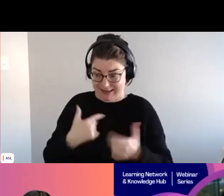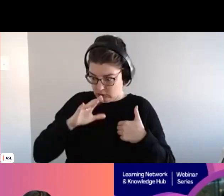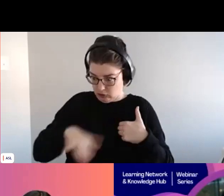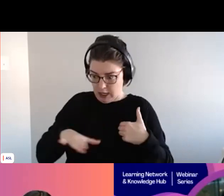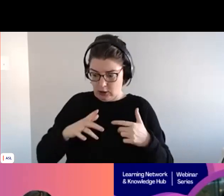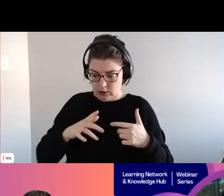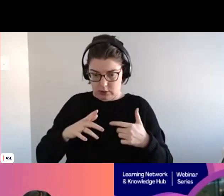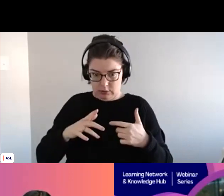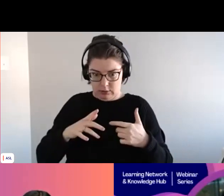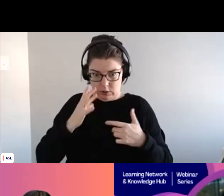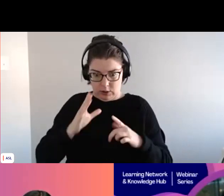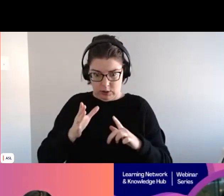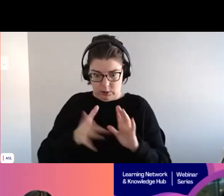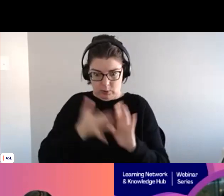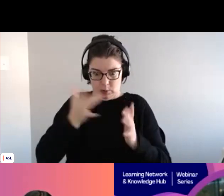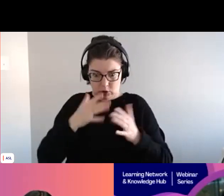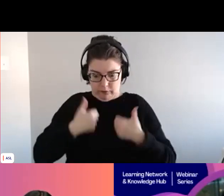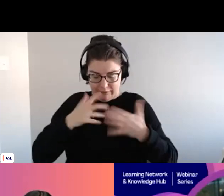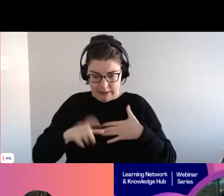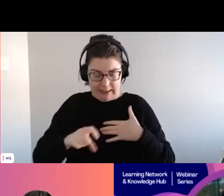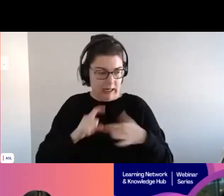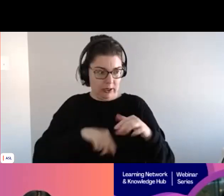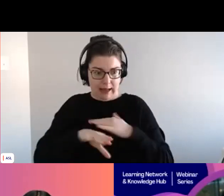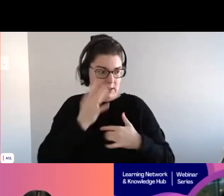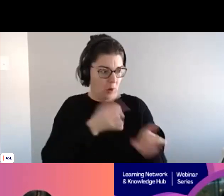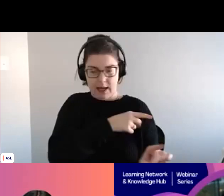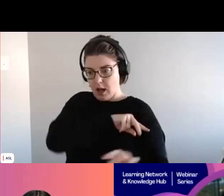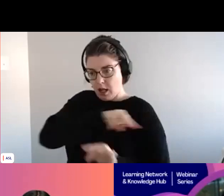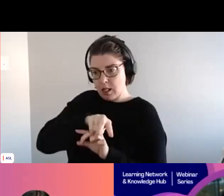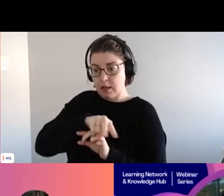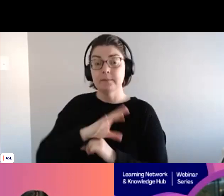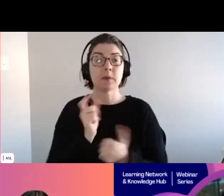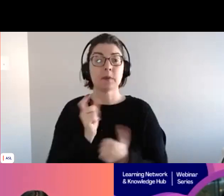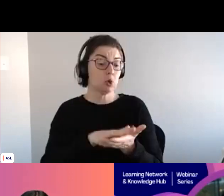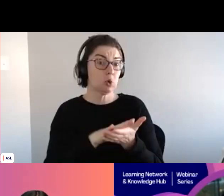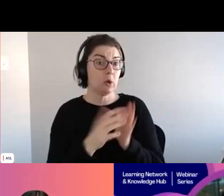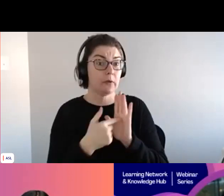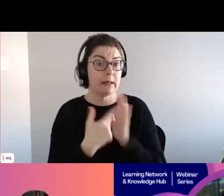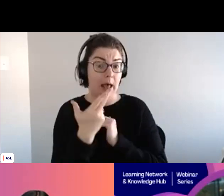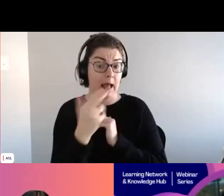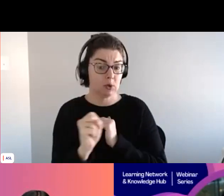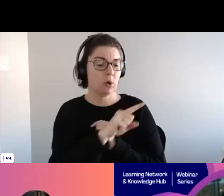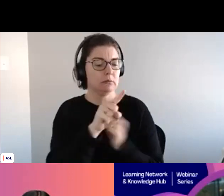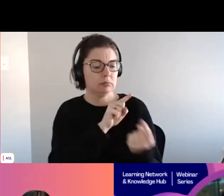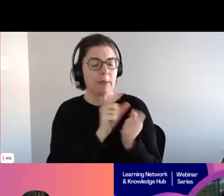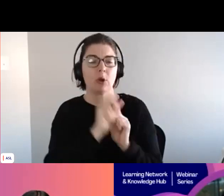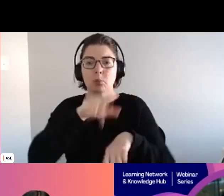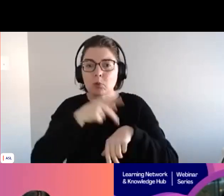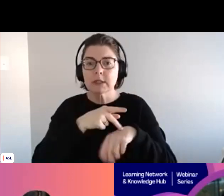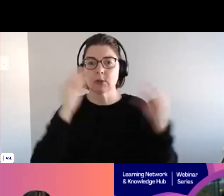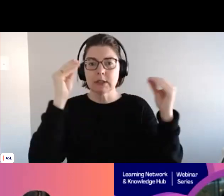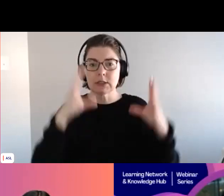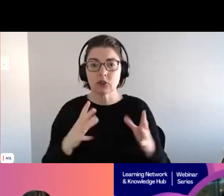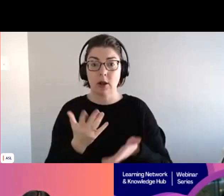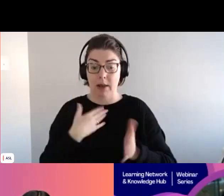et je ne pouvais donc plus avoir accès au Service que dont j'avais besoin et les facteurs de contrôle à l'école par exemple il allait dans mon école secondaire